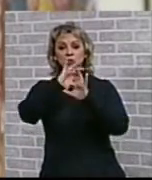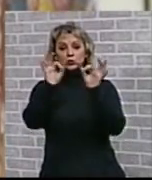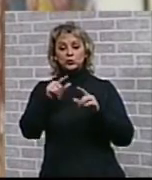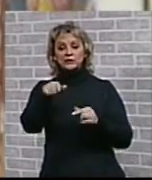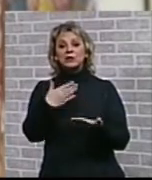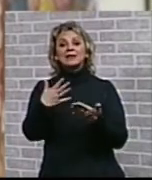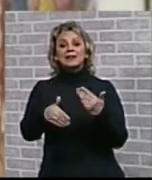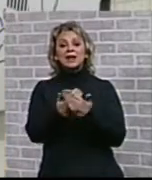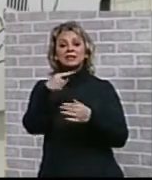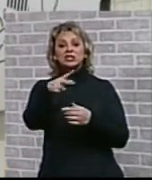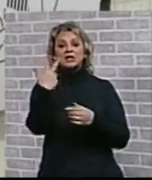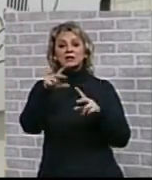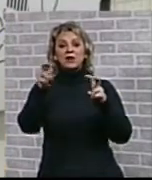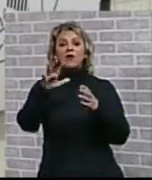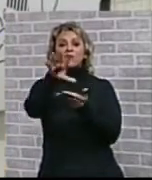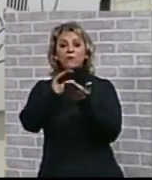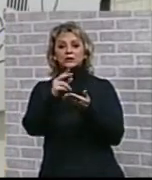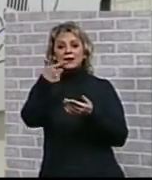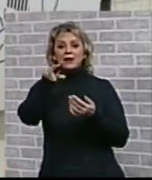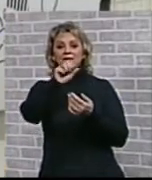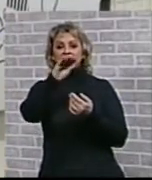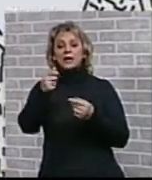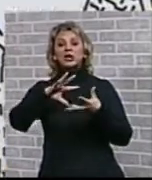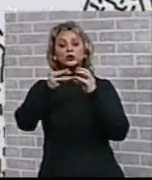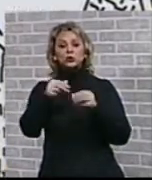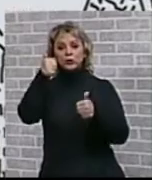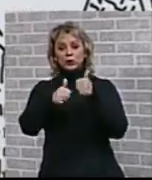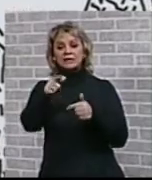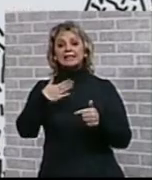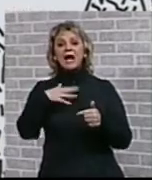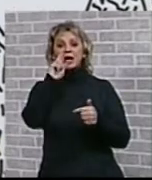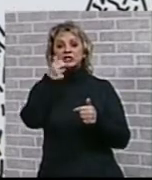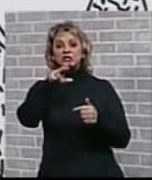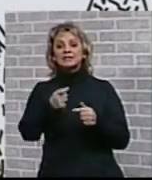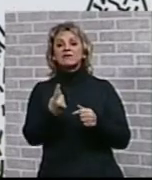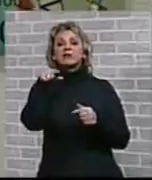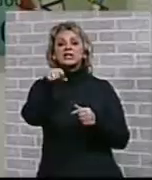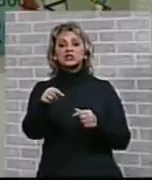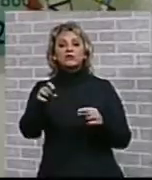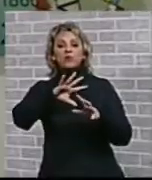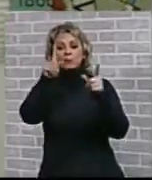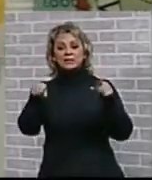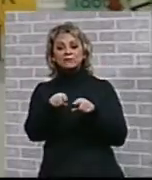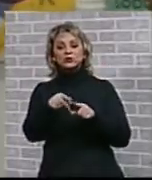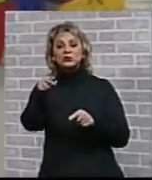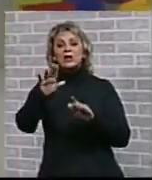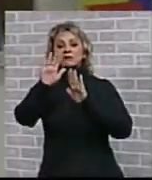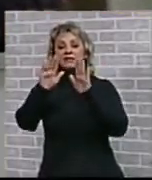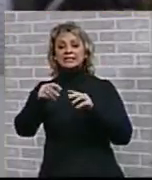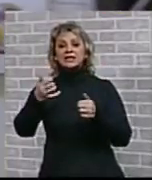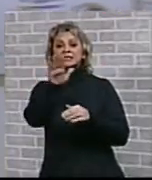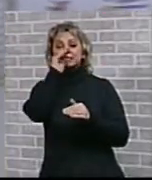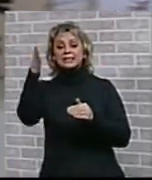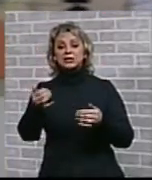И, наконец, третья номинация – фотографика. Итоги конкурса «Я Кандинский» вылились в формозвучную выставку. Стены Музея